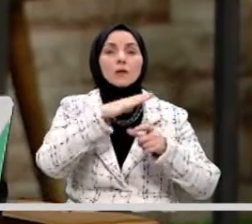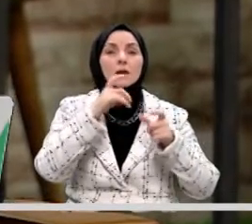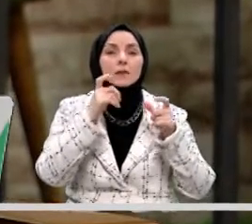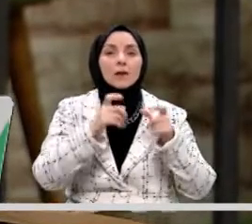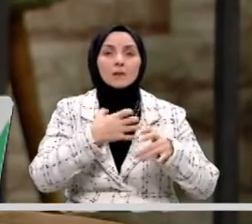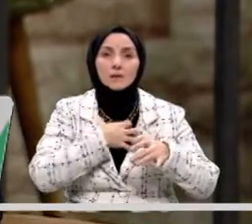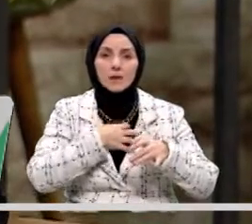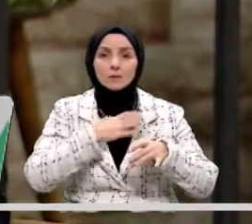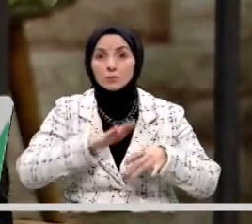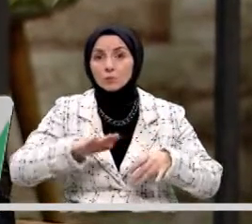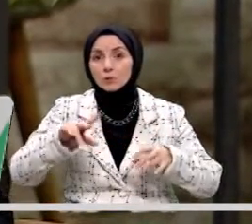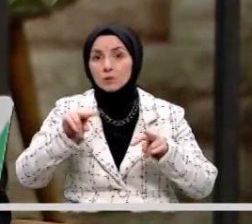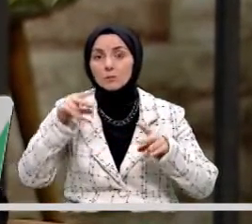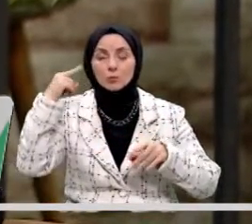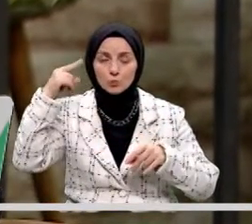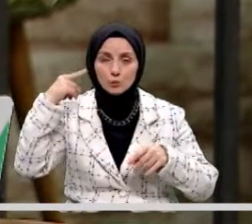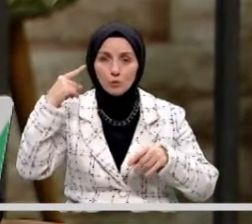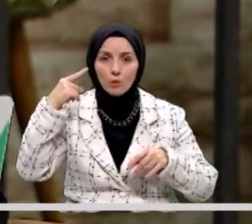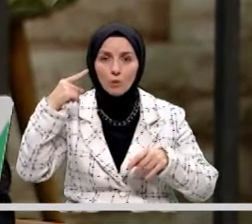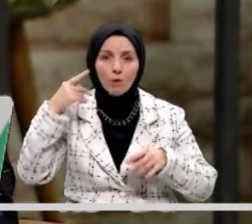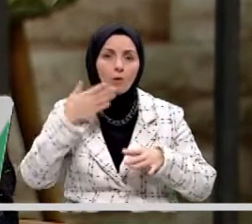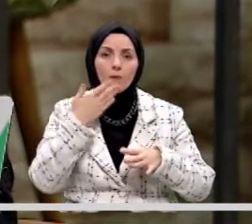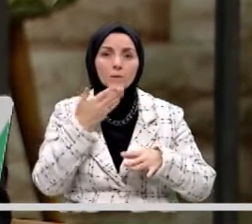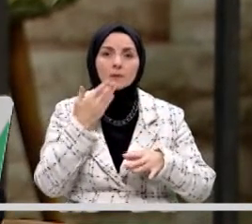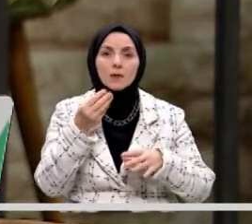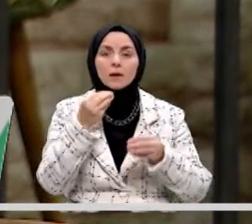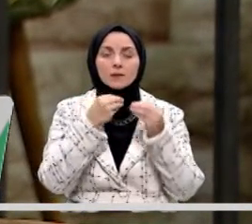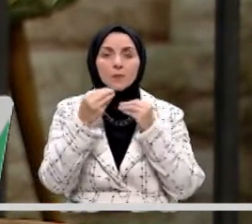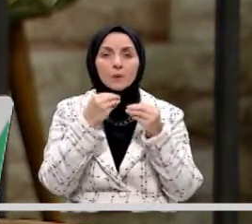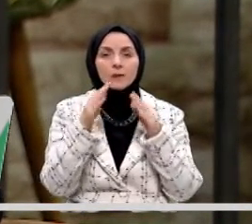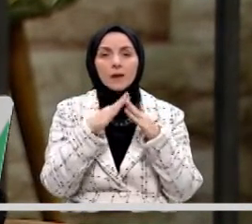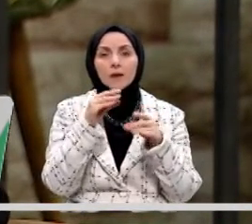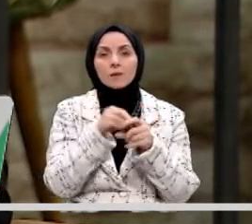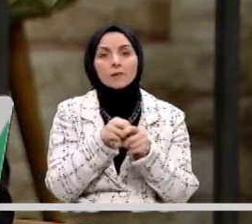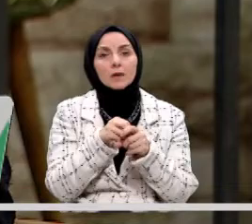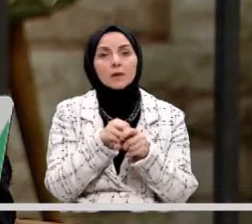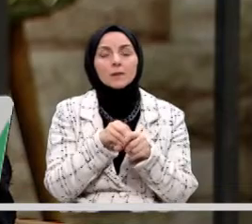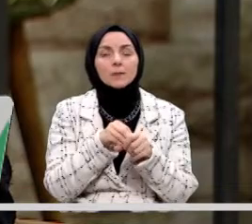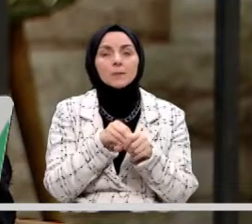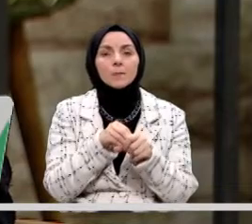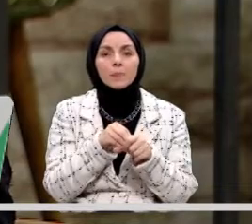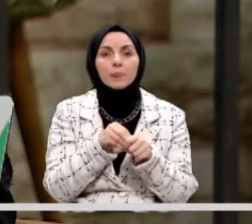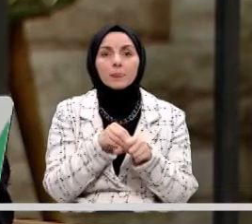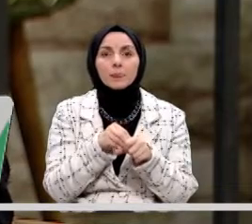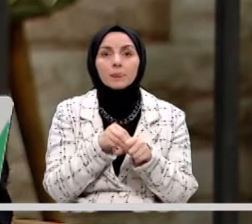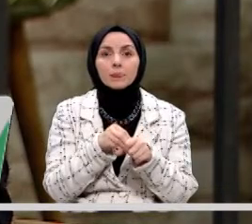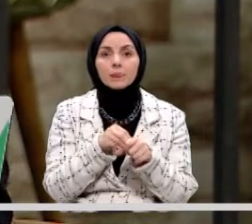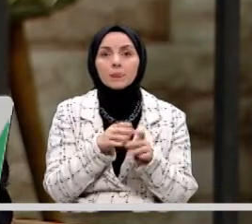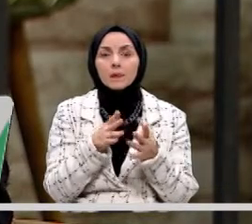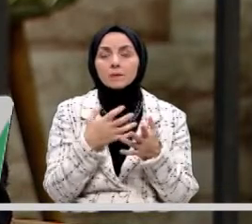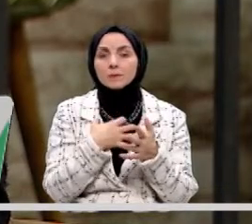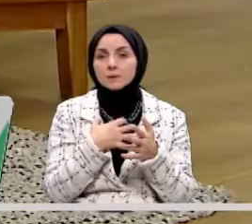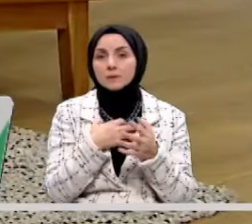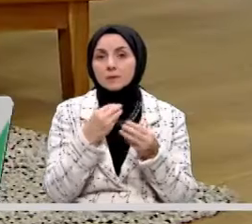çocuk olarak hissediyor geri dönelim yemeği ya evde yediriyordur ya da şey uyku kısmı